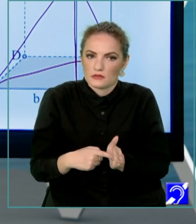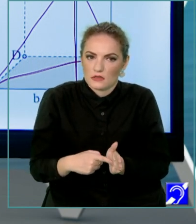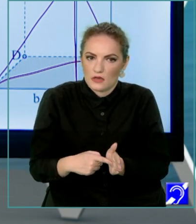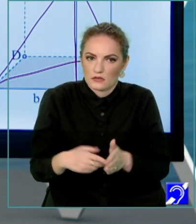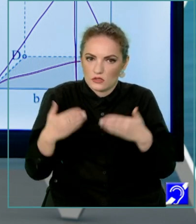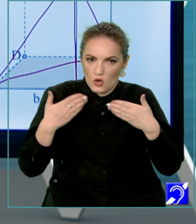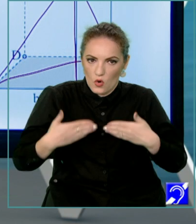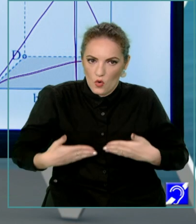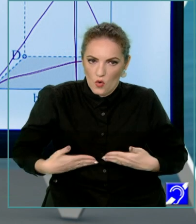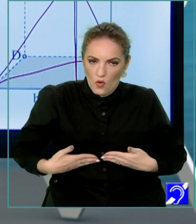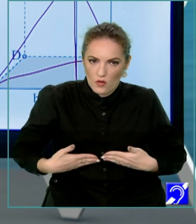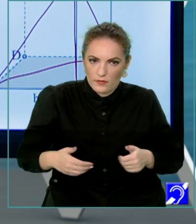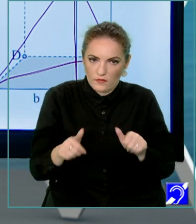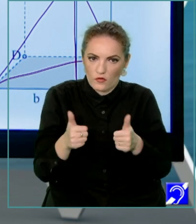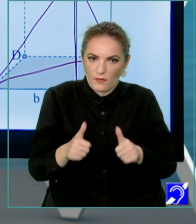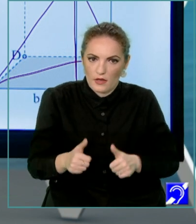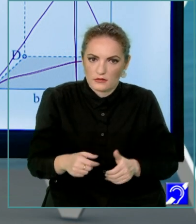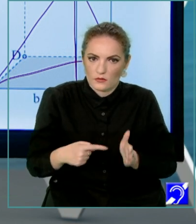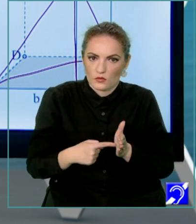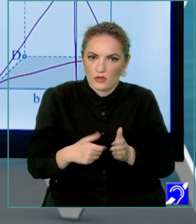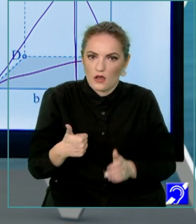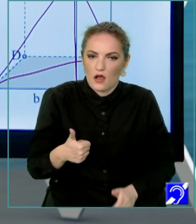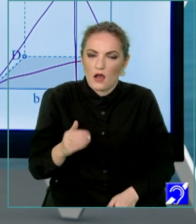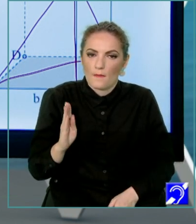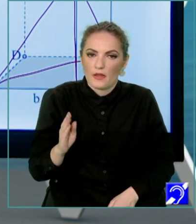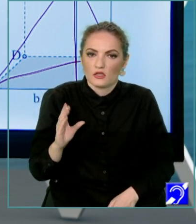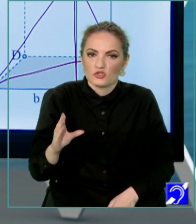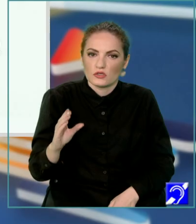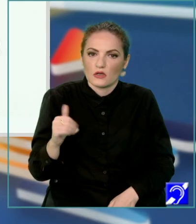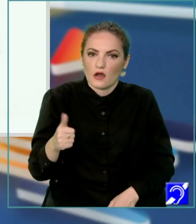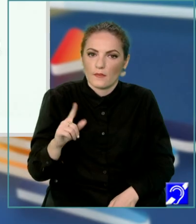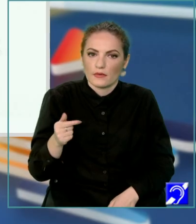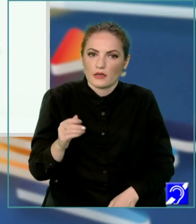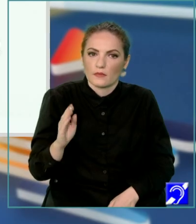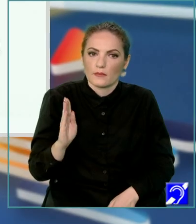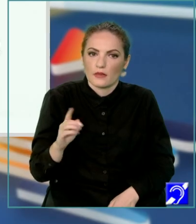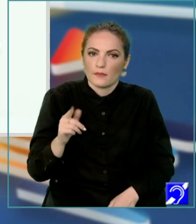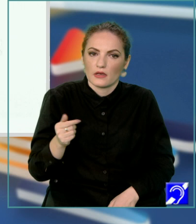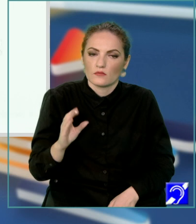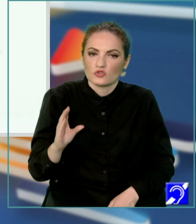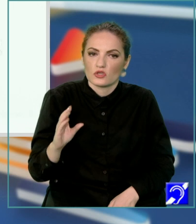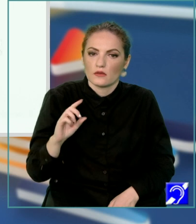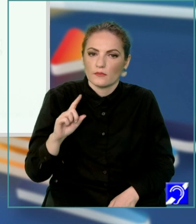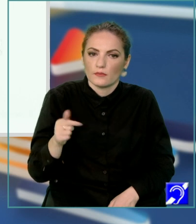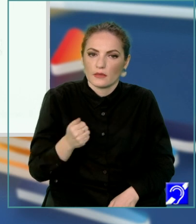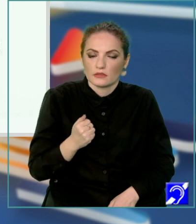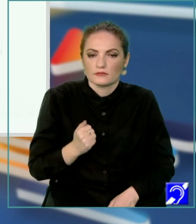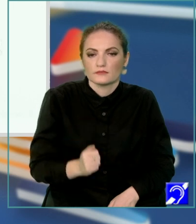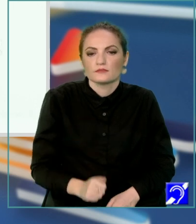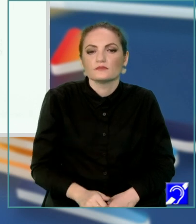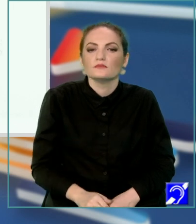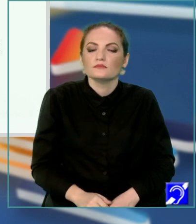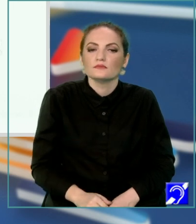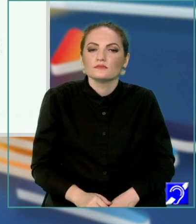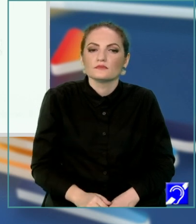format de punctele a b c a prim b prim c prim a b c a prim b prim c